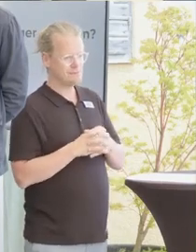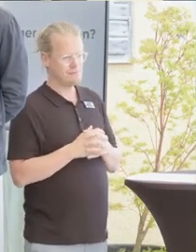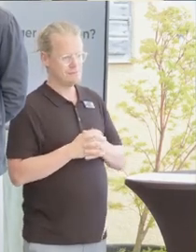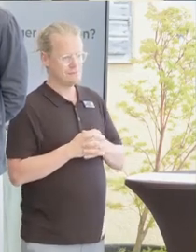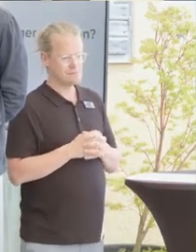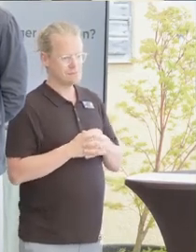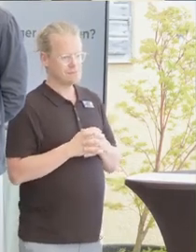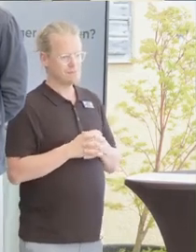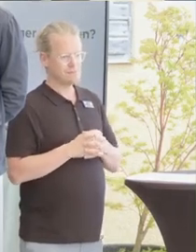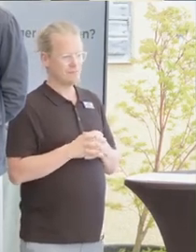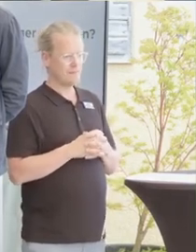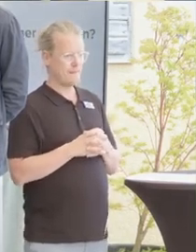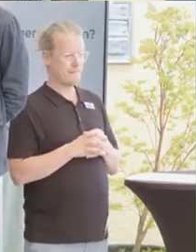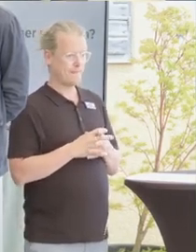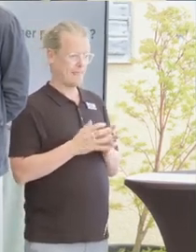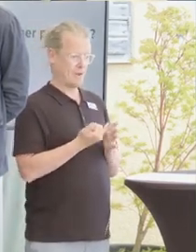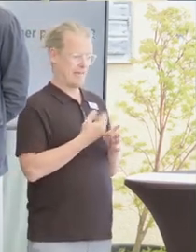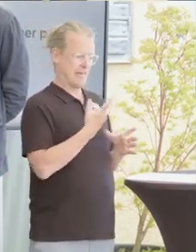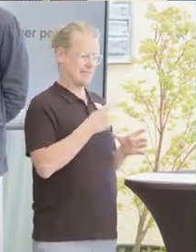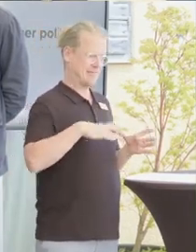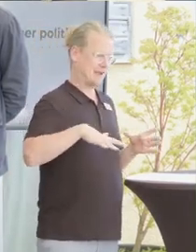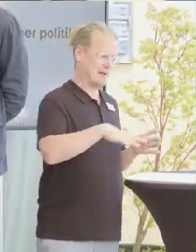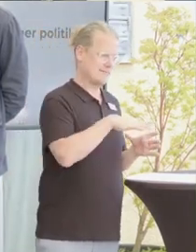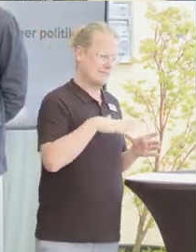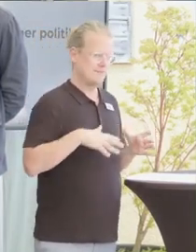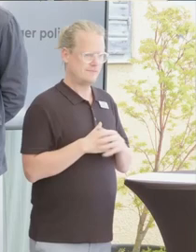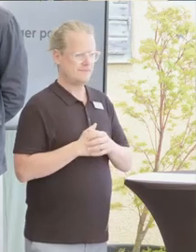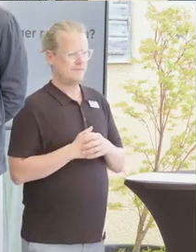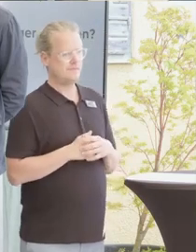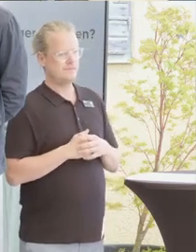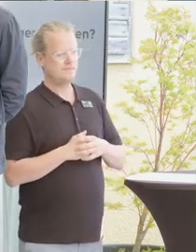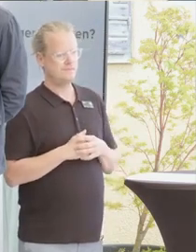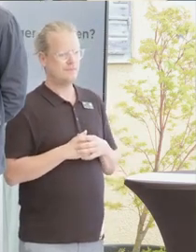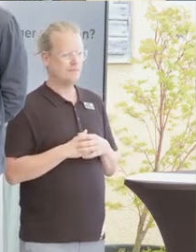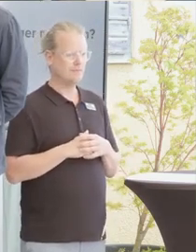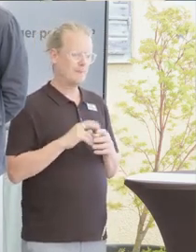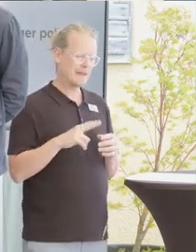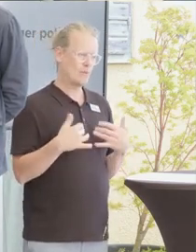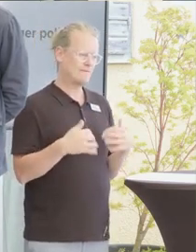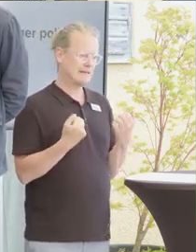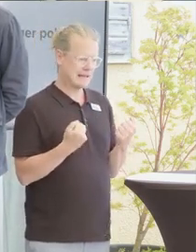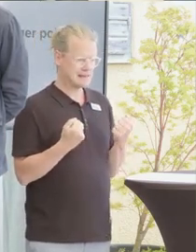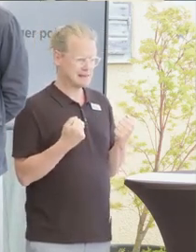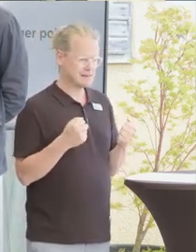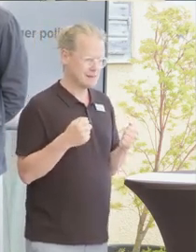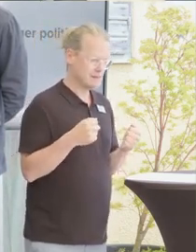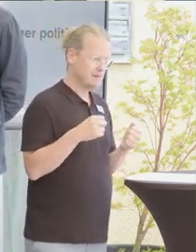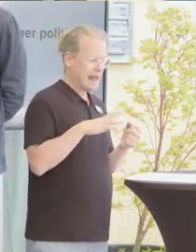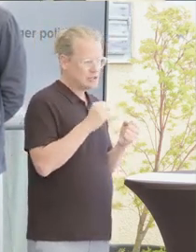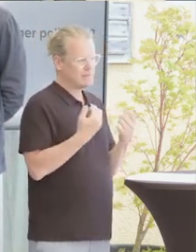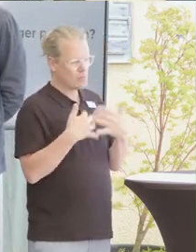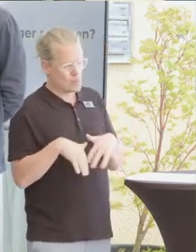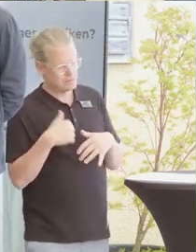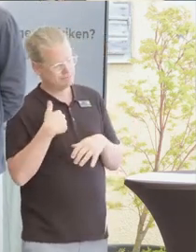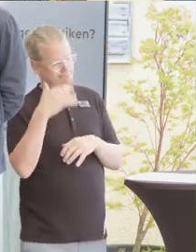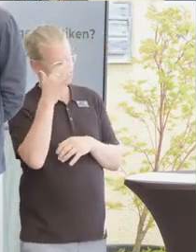andra områden. Och det tycker jag, ja, men det är naturligtvis jätteviktigt. Och då tänker jag nu så, vad behöver vi? Och för att